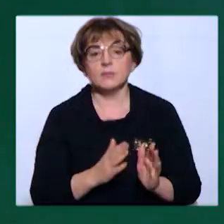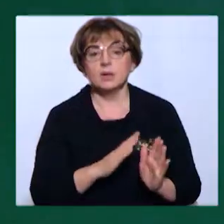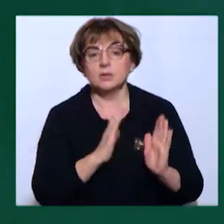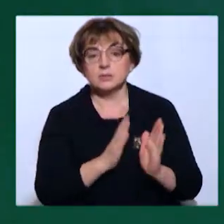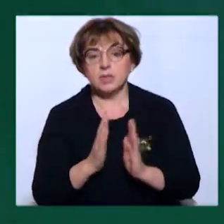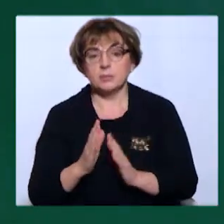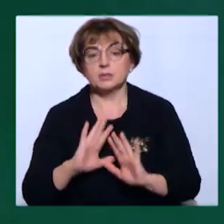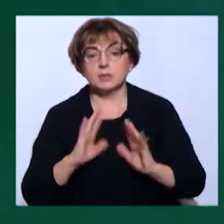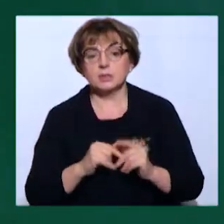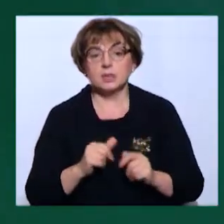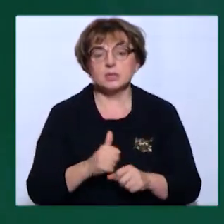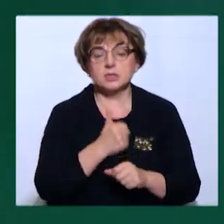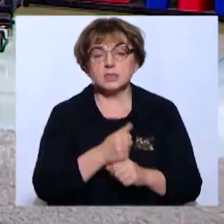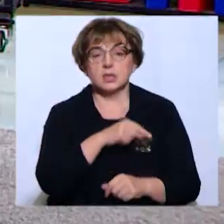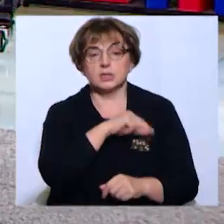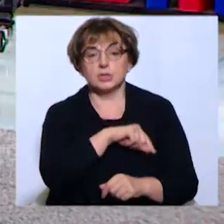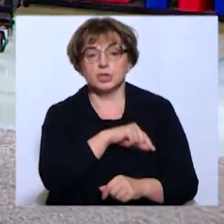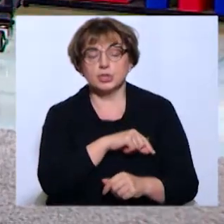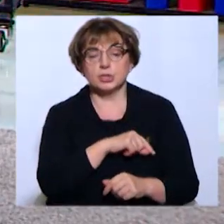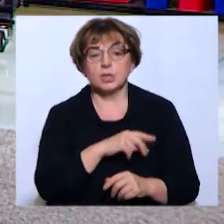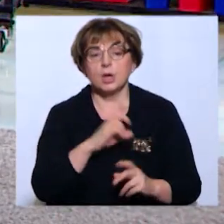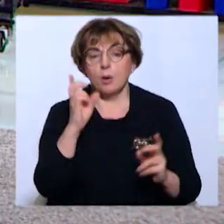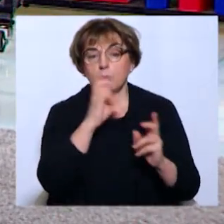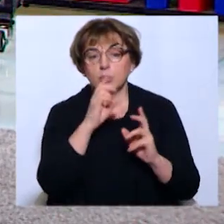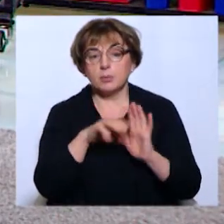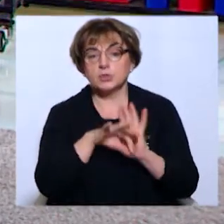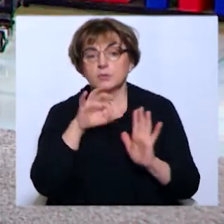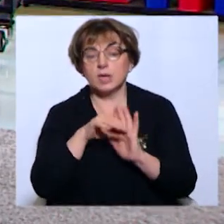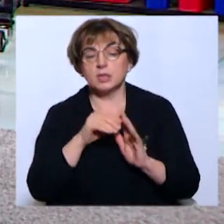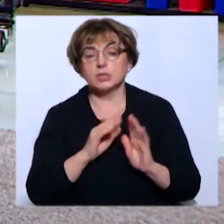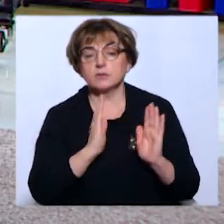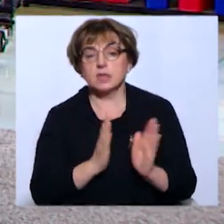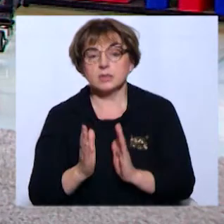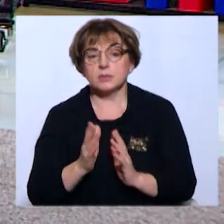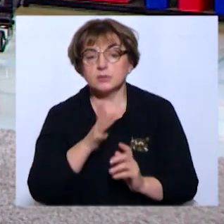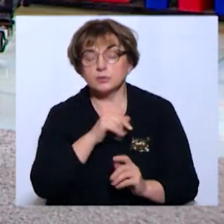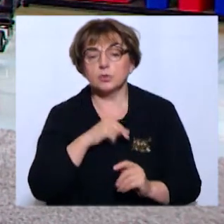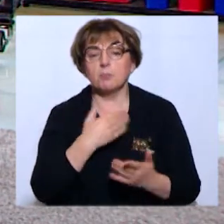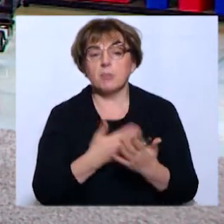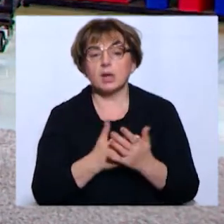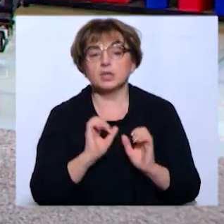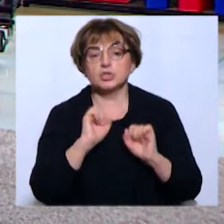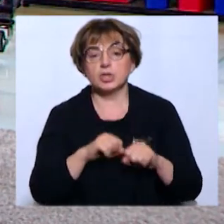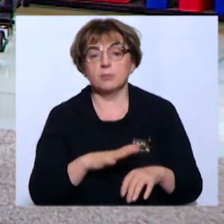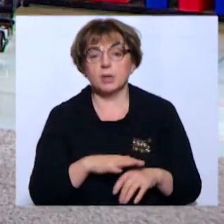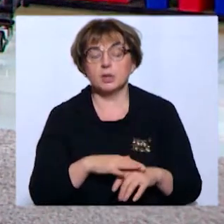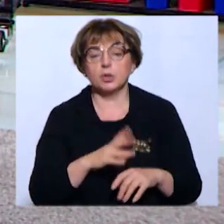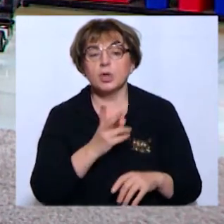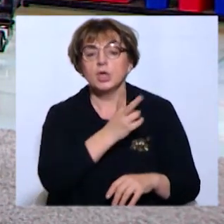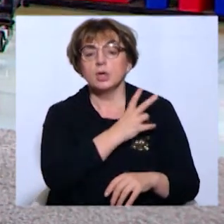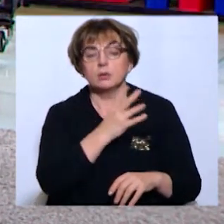სტაბილიზაცია ხდება ძირითადი ნიშნის. ბუნებაში მასტაბილიზებელი გადარჩევის მაგალითად შეიძლება მოვიყვანოთ